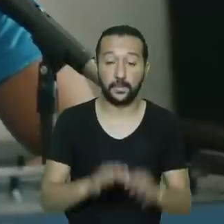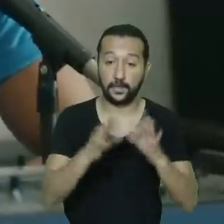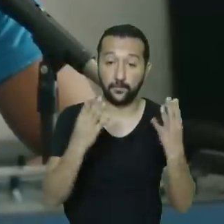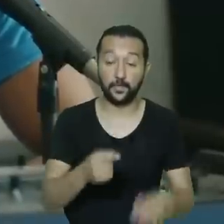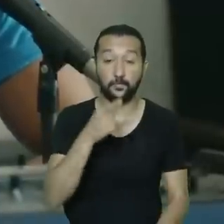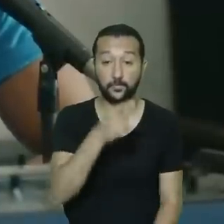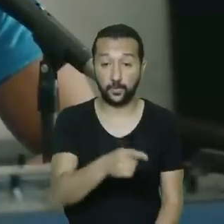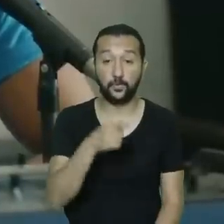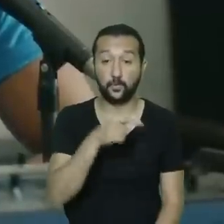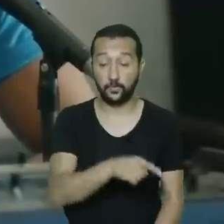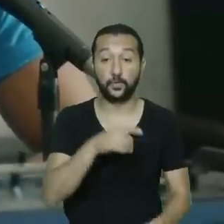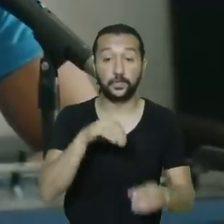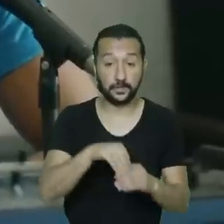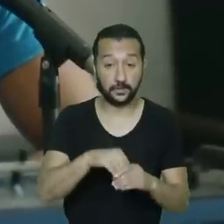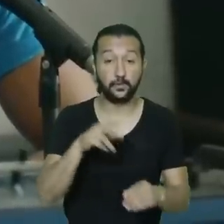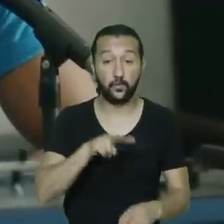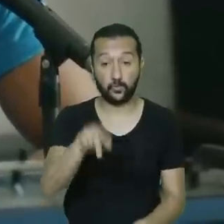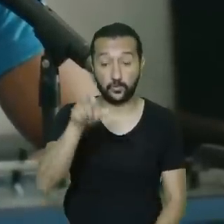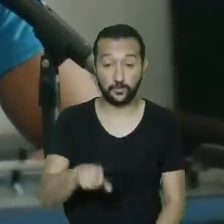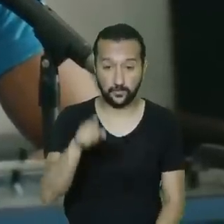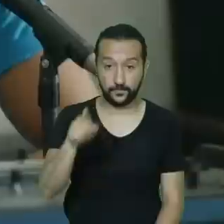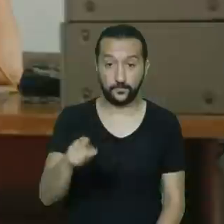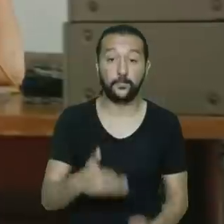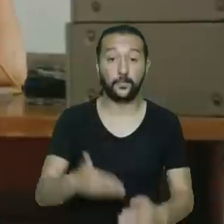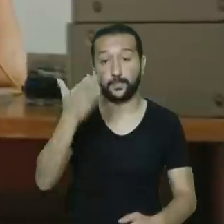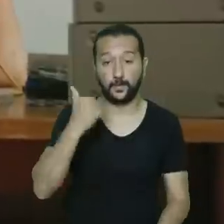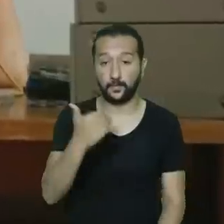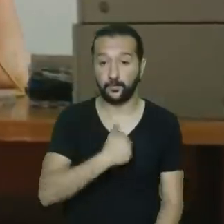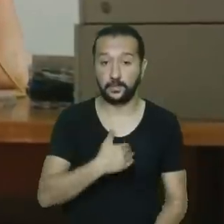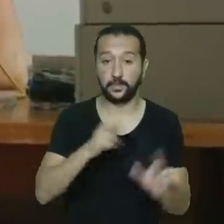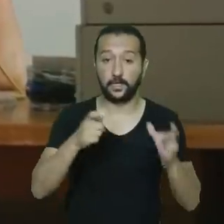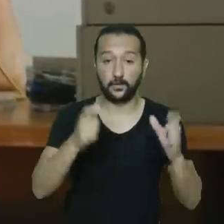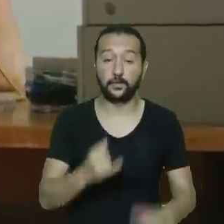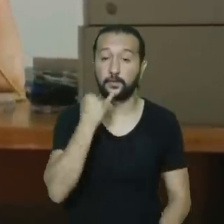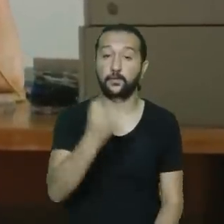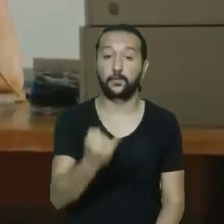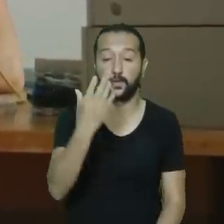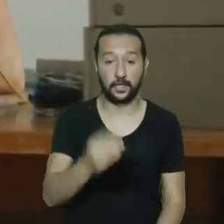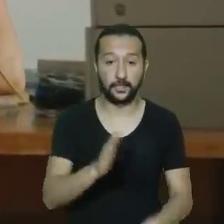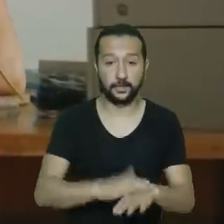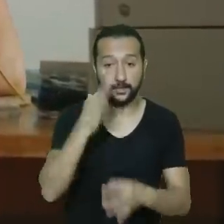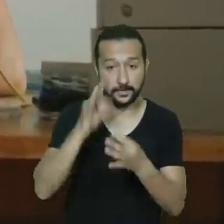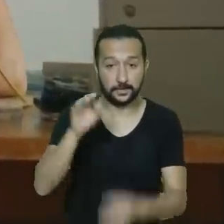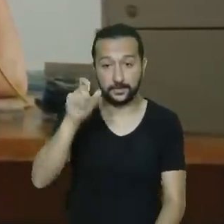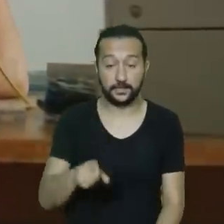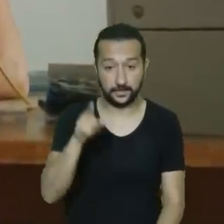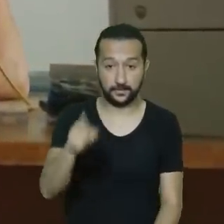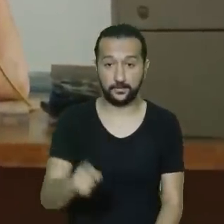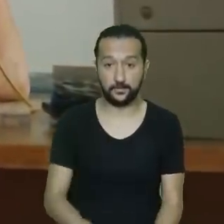Demek ki bu motorlu yolcu daha önceden bizim radyoya konuk ettiğimiz insanlardansa